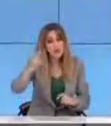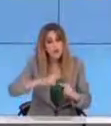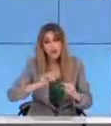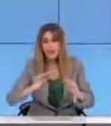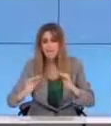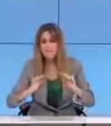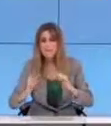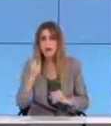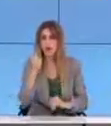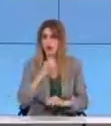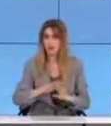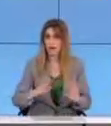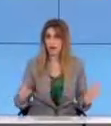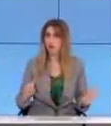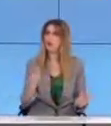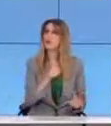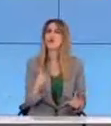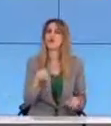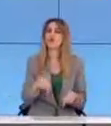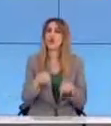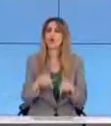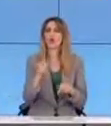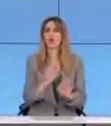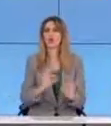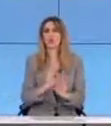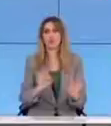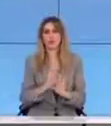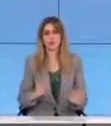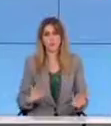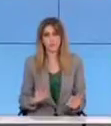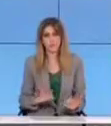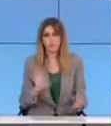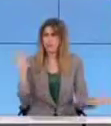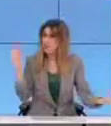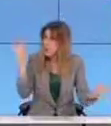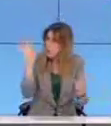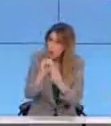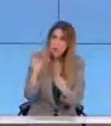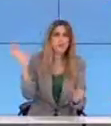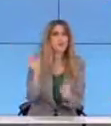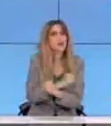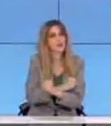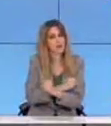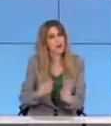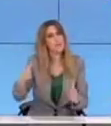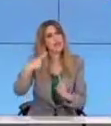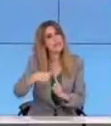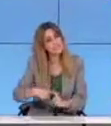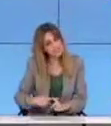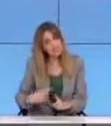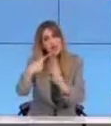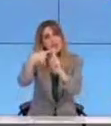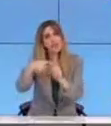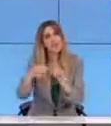οποία αναφέρθηκα, όλα όσα ψηφίσαμε και υλοποιούμε, αλλά και αυτά που αναγγείλαμε για το 2020, έχουν